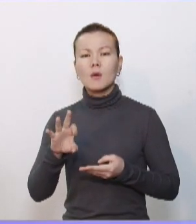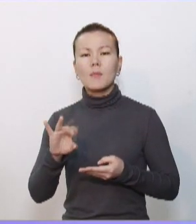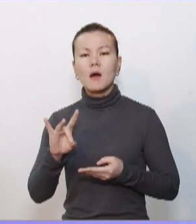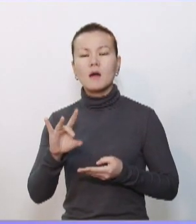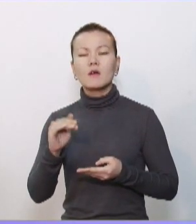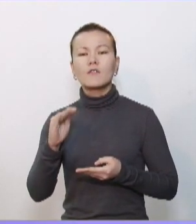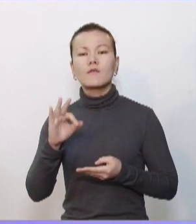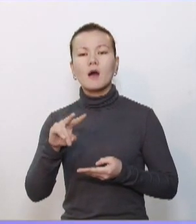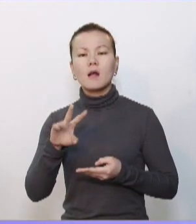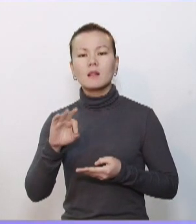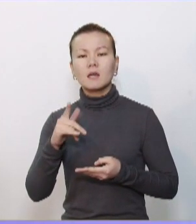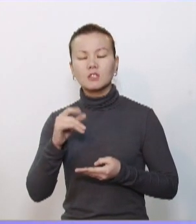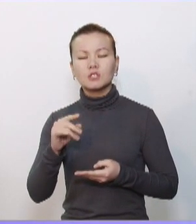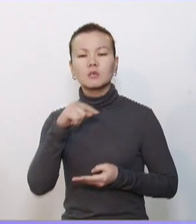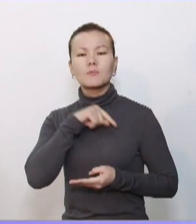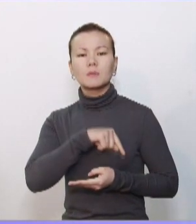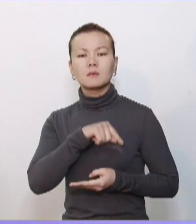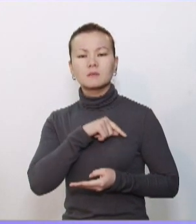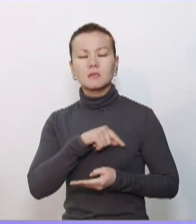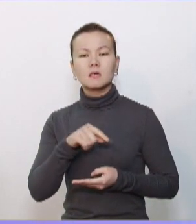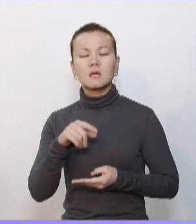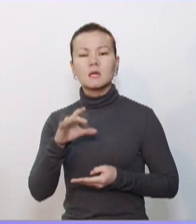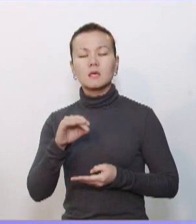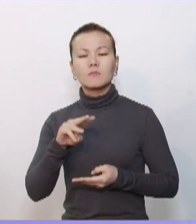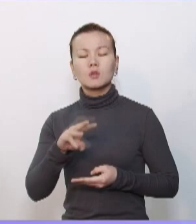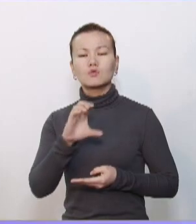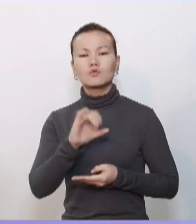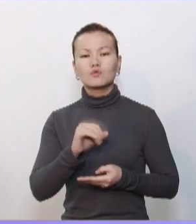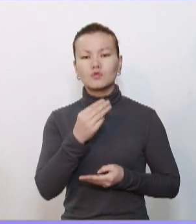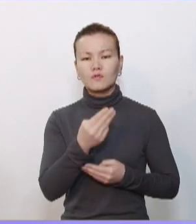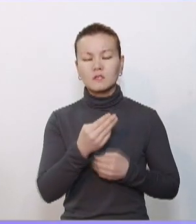морфологический признак имени существительного.